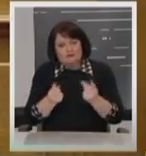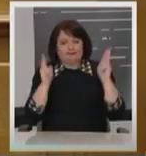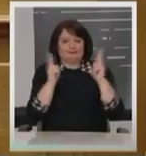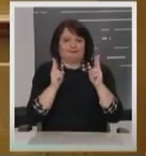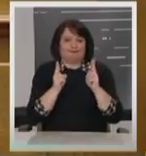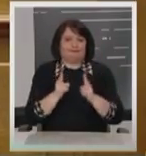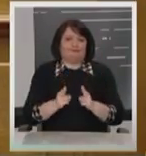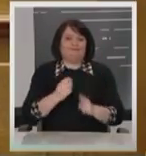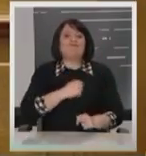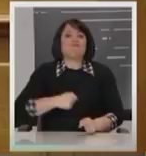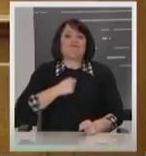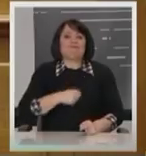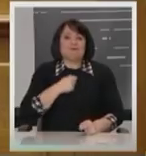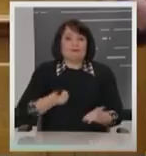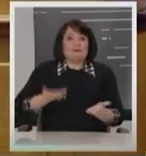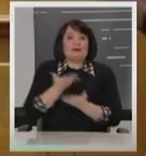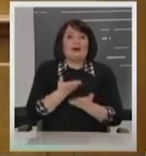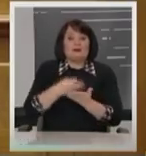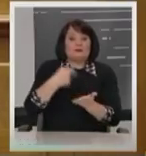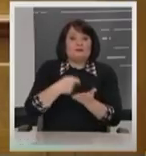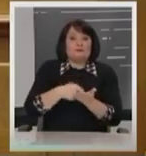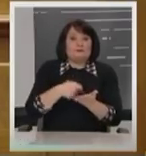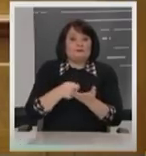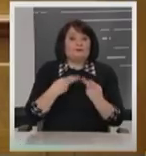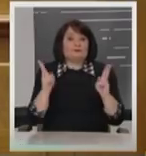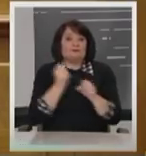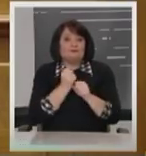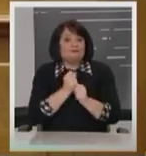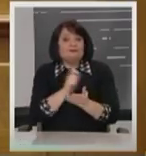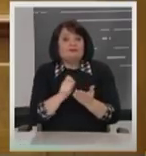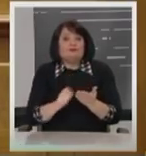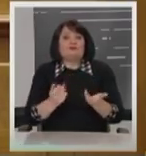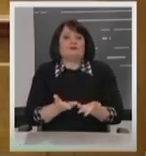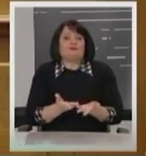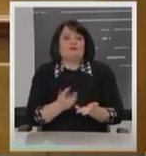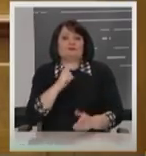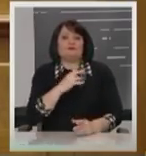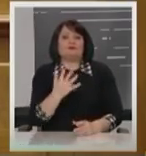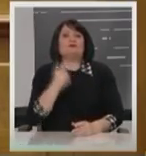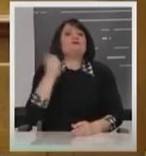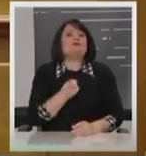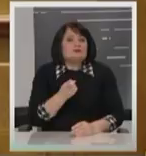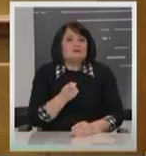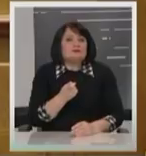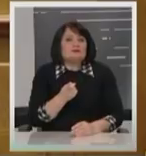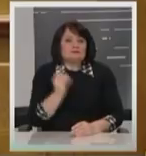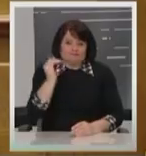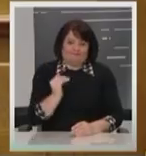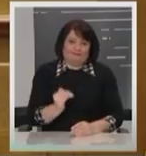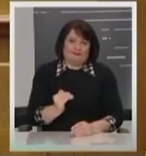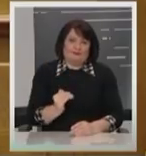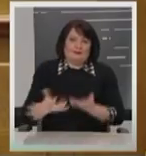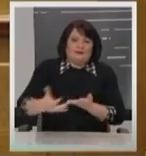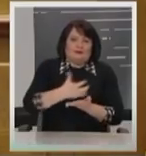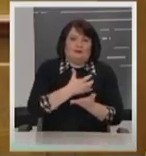δυστυχώς μειώνονται και τα δηλωθέντα εισοδήματα. Δείτε τι έγινε με τους ελεύθερους επαγγελματίες, που δήλωσαν 25% χαμηλότερα